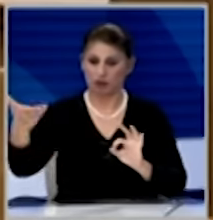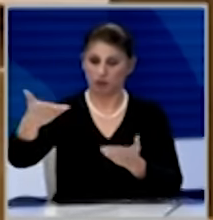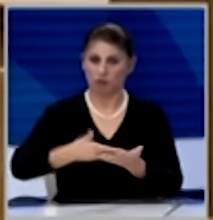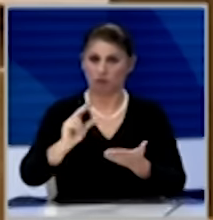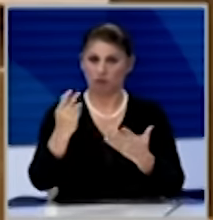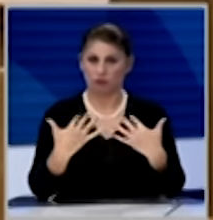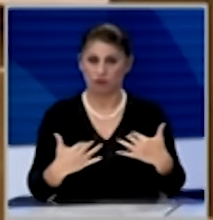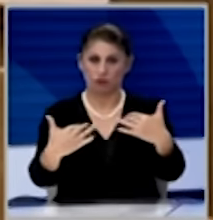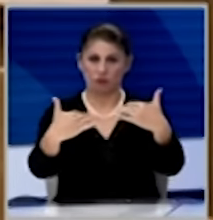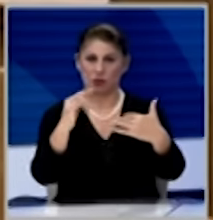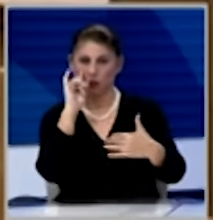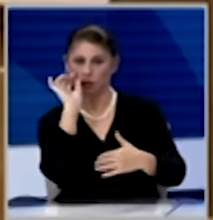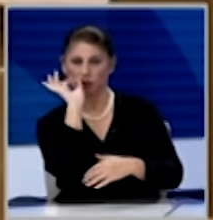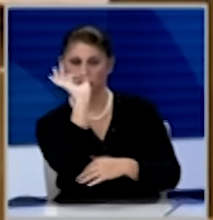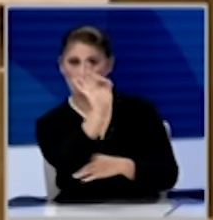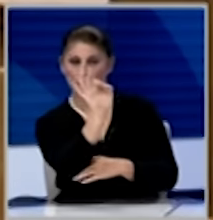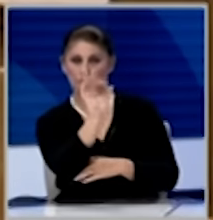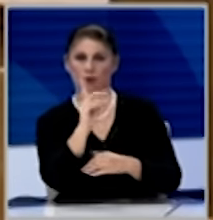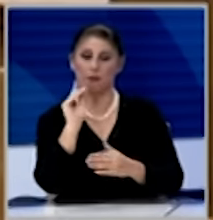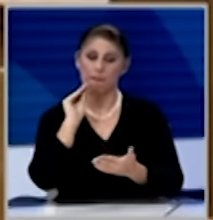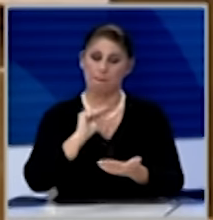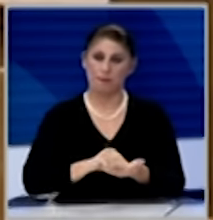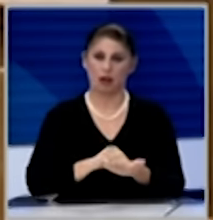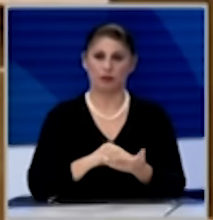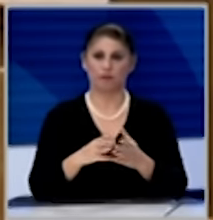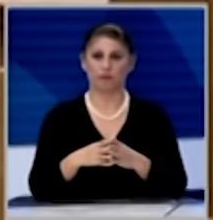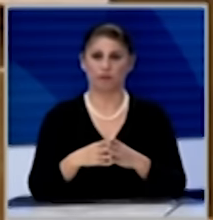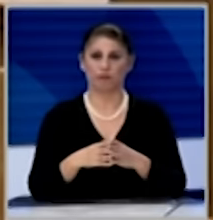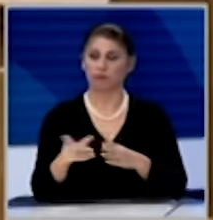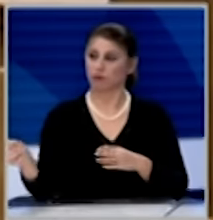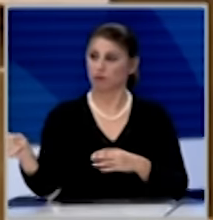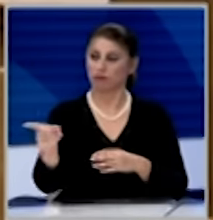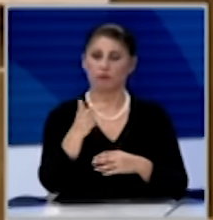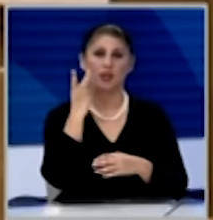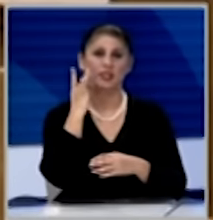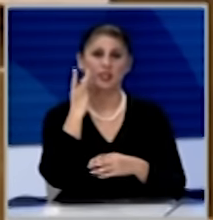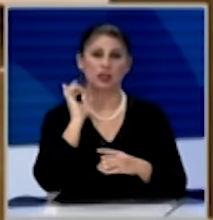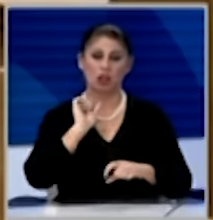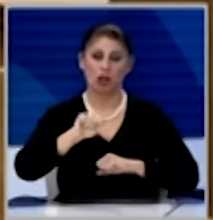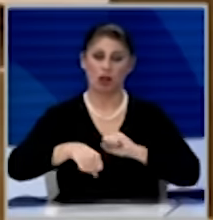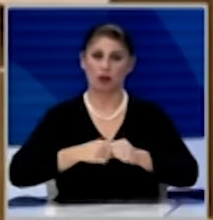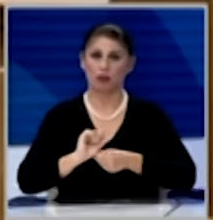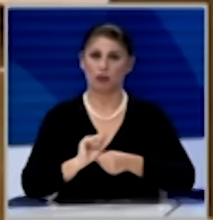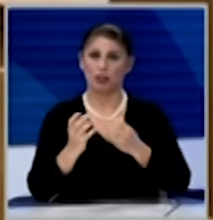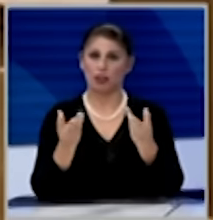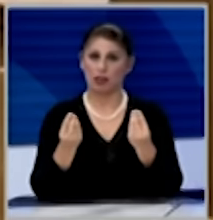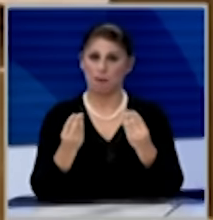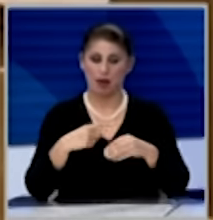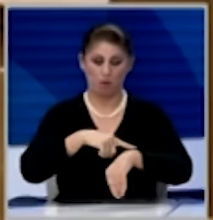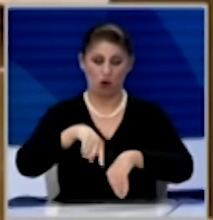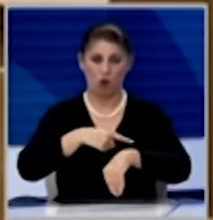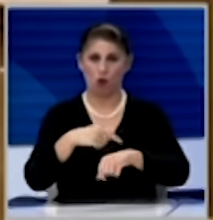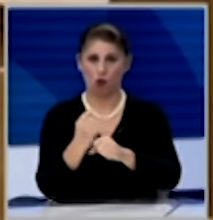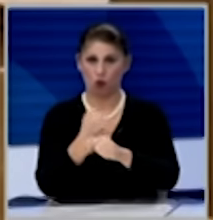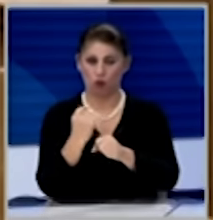στη βουλή βάζει στο στόχαστρο ακόμα μια φορά αυτούς που με σκληρό αγώνα και πάρα πολλές ώρες